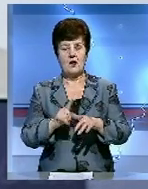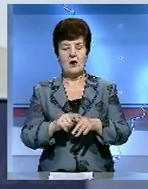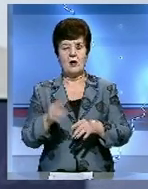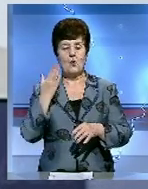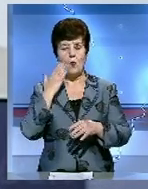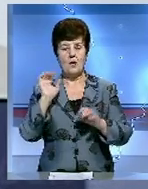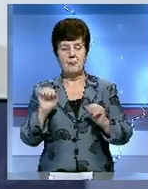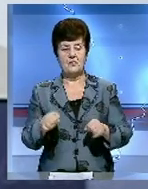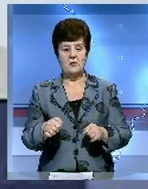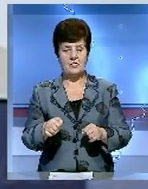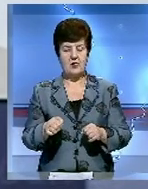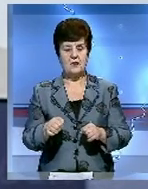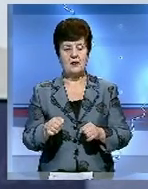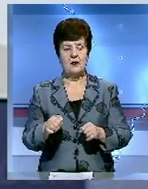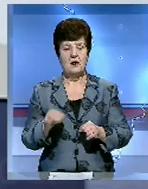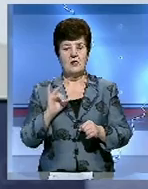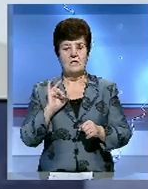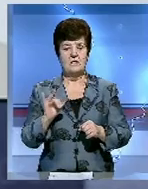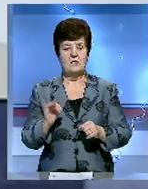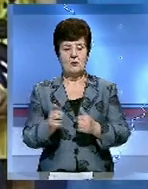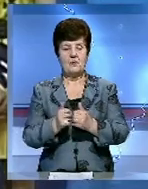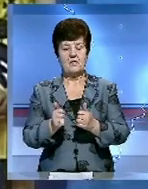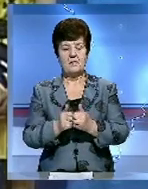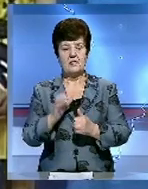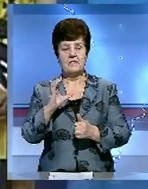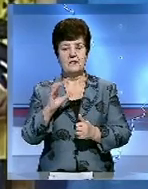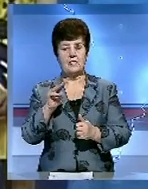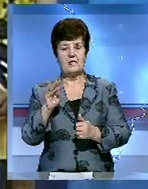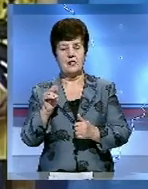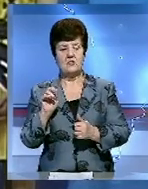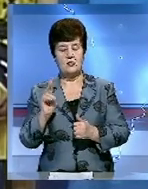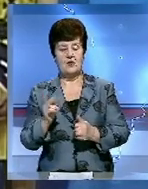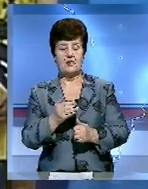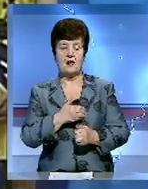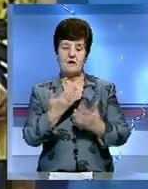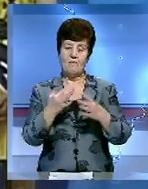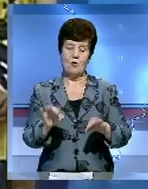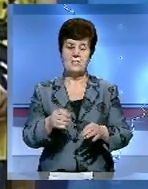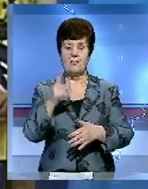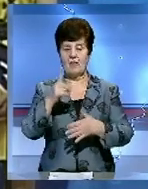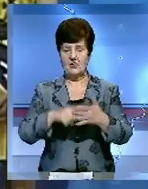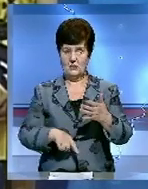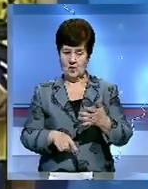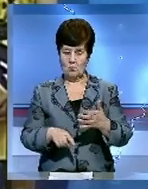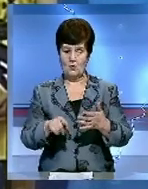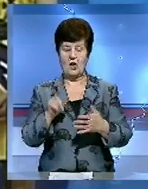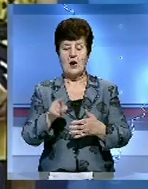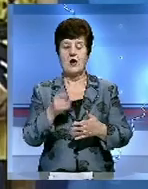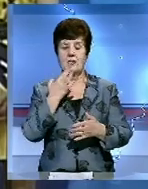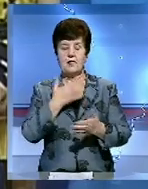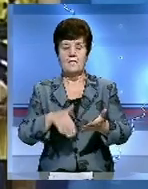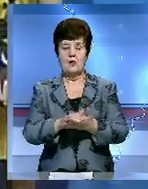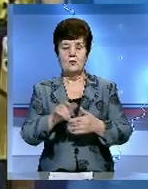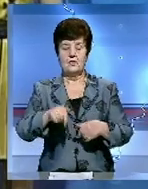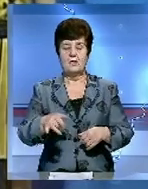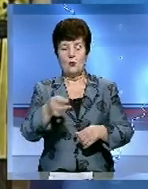societate civilă vibrantă și parteneri strategici. Dați-mi voie să vă asigur că familia Națiunilor Unite în Republica Moldova este